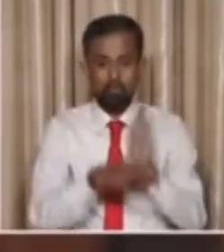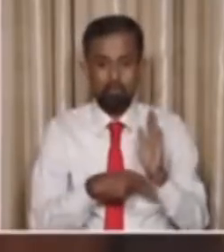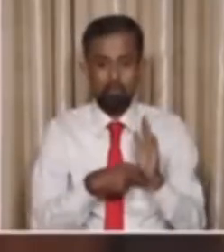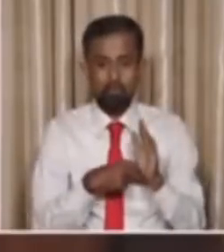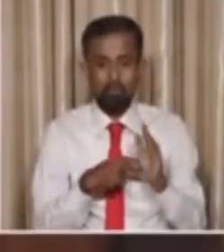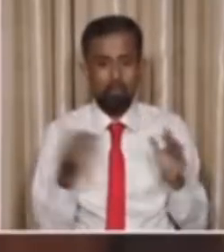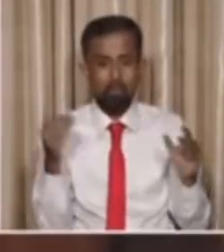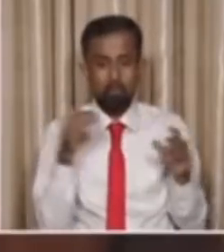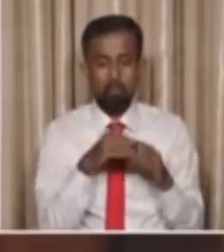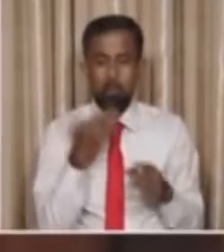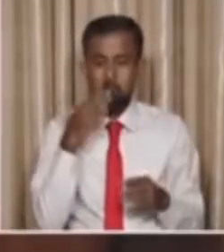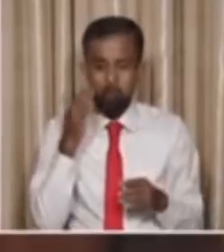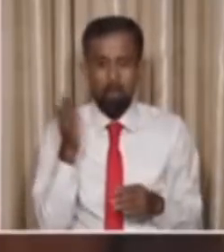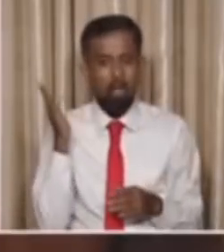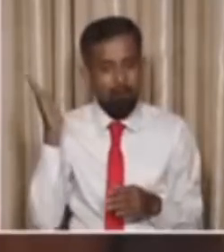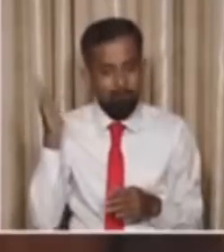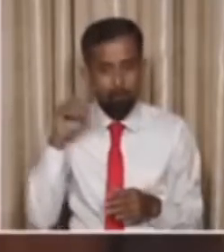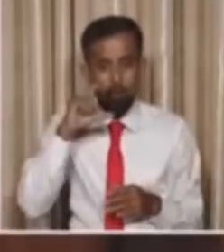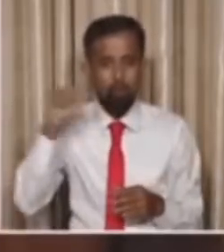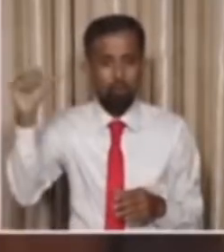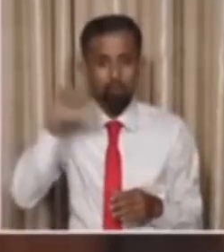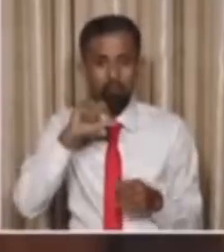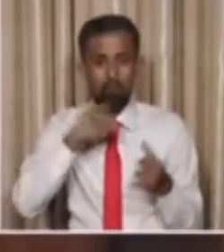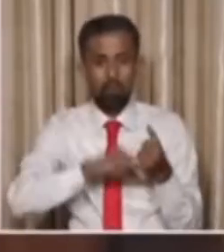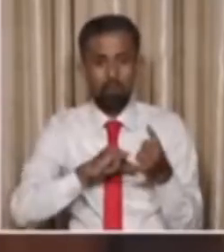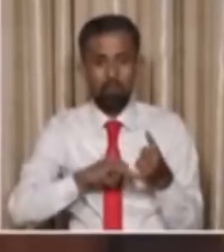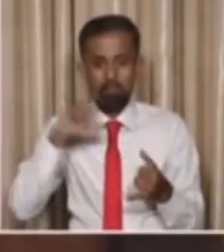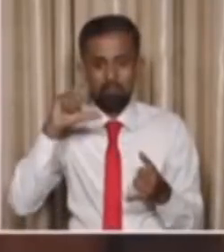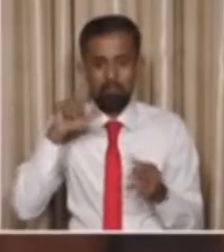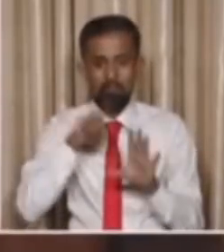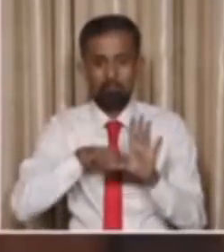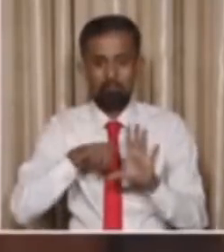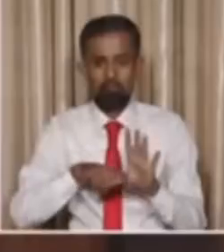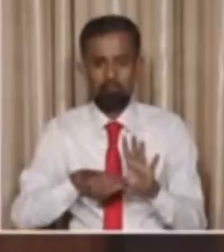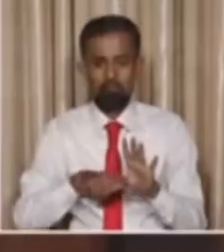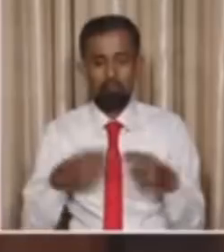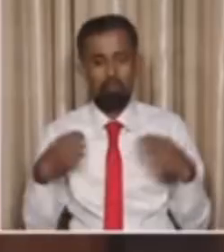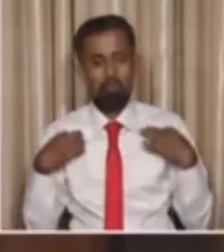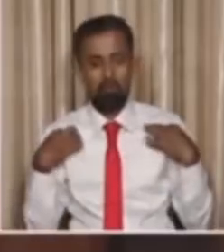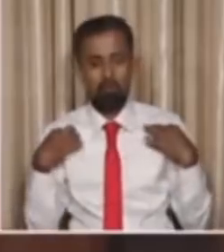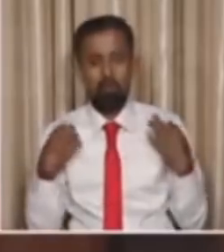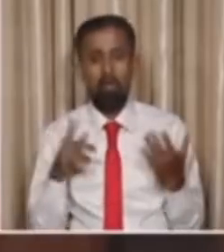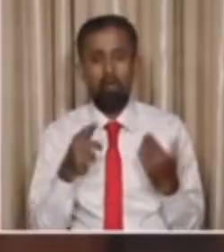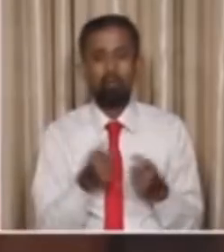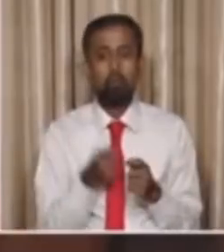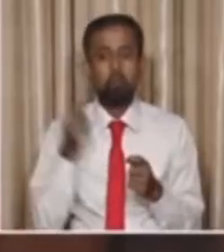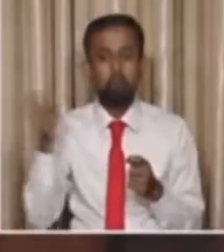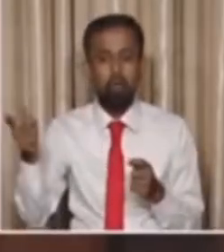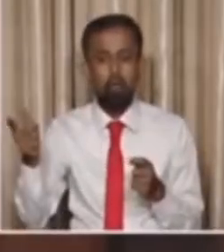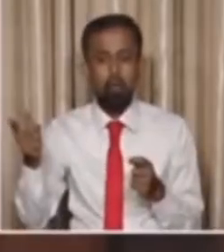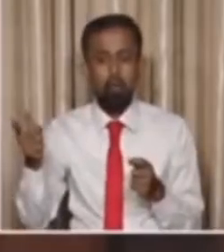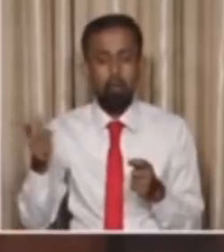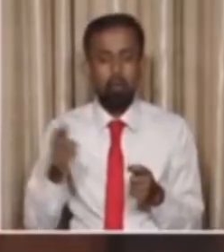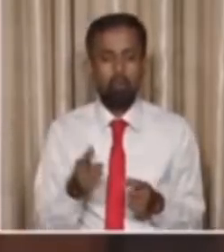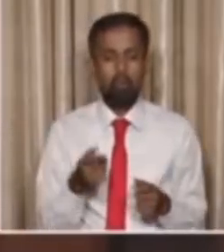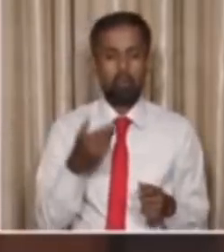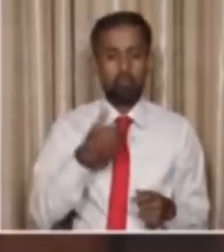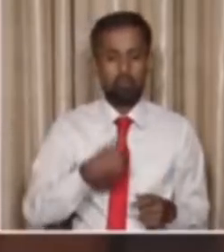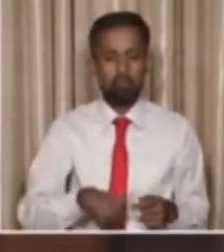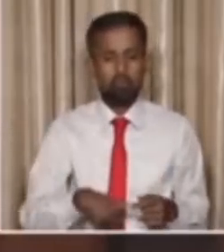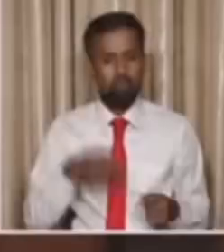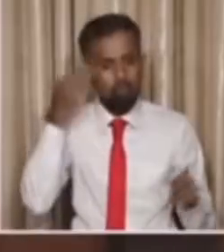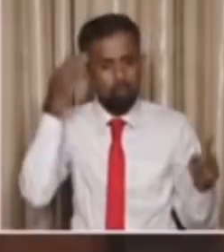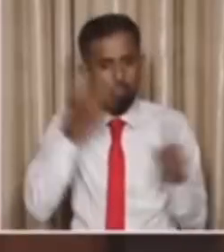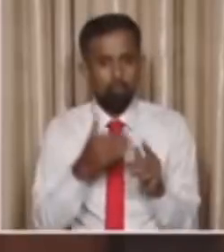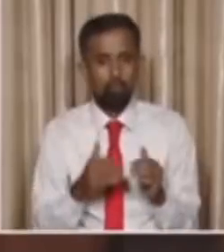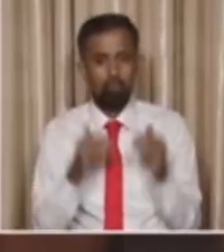නැතුව නෙවෙයි. ඒගොල්ලන්ට කොළඹ ඇවිල්ලා SSC එකේ ටික දවසක් ට්‍රේන් කරන්න ඒ පහසුකම් කවුද ඒවලට ගෙවන්නේ? ඒක නිසා මේ ක්‍රිකට් ක්‍රිකට් සම්බන්ධව